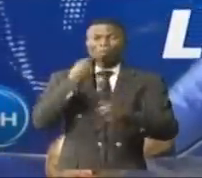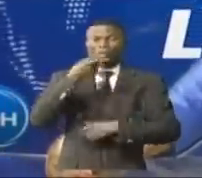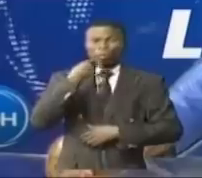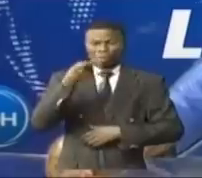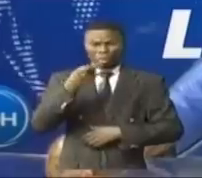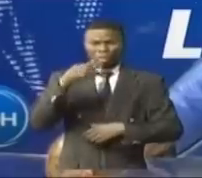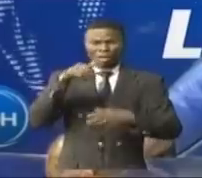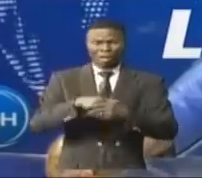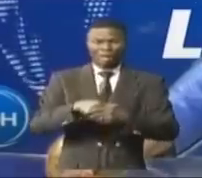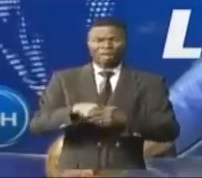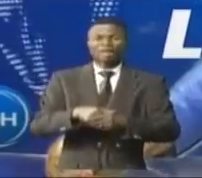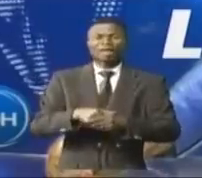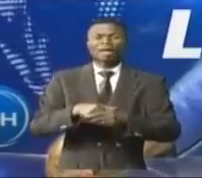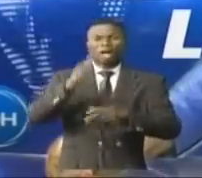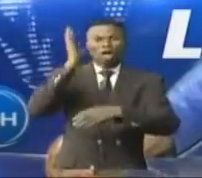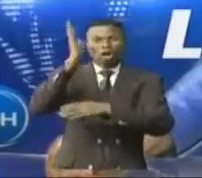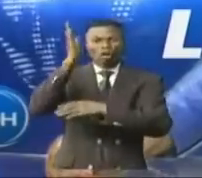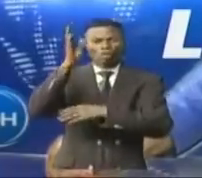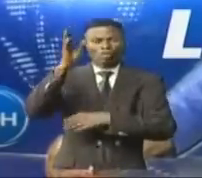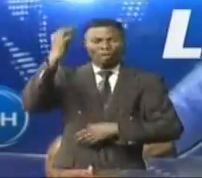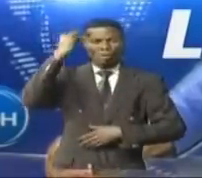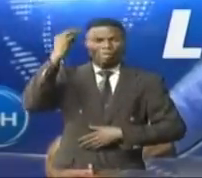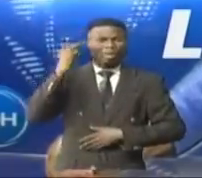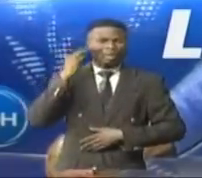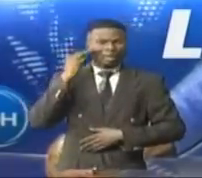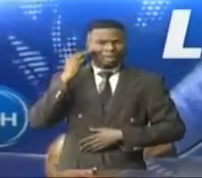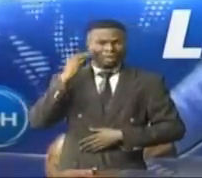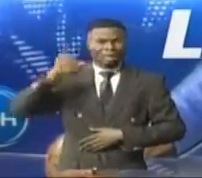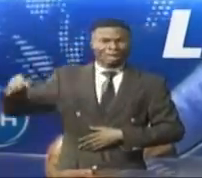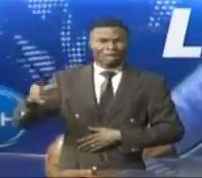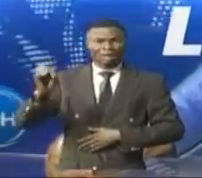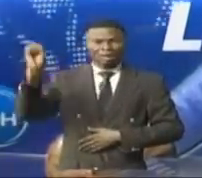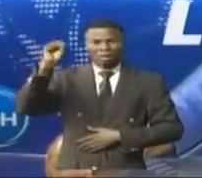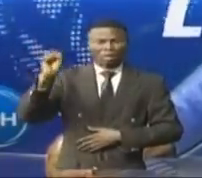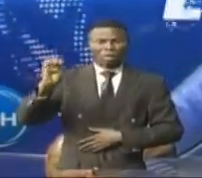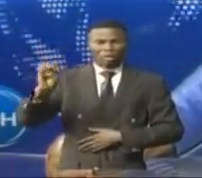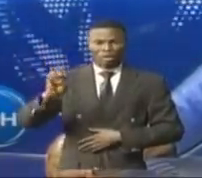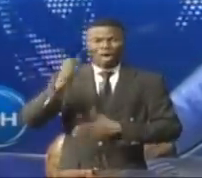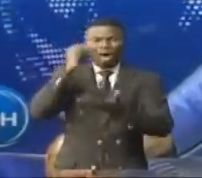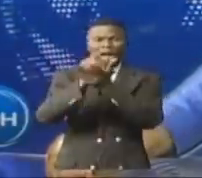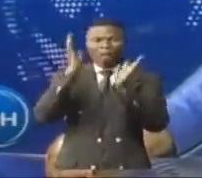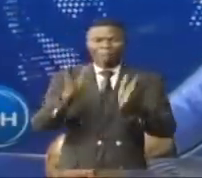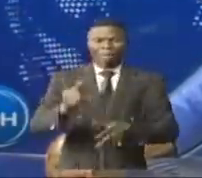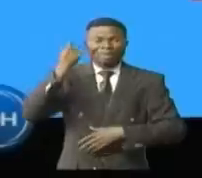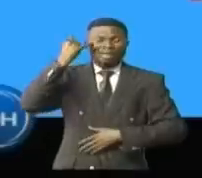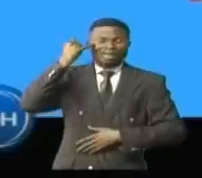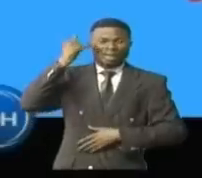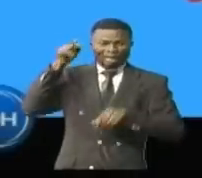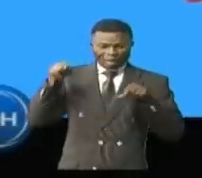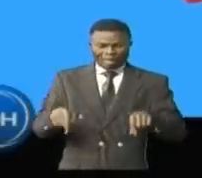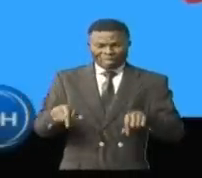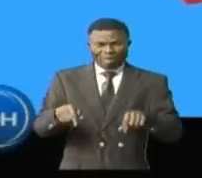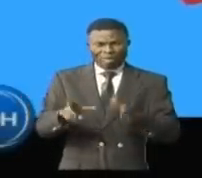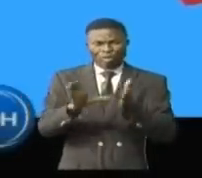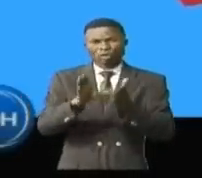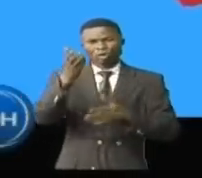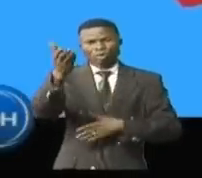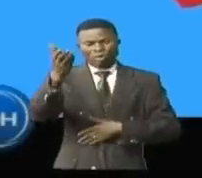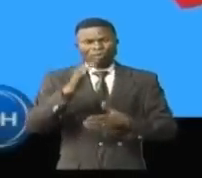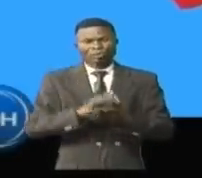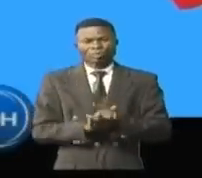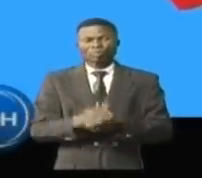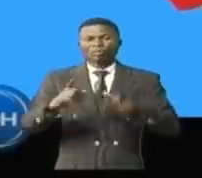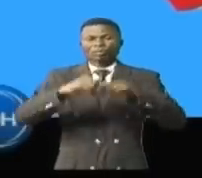au cours d'un échange entre le ministre José Mpanda et l'ambassadeur de l'Inde en RDC, Marie Calandre. La RDC est lancée dans un